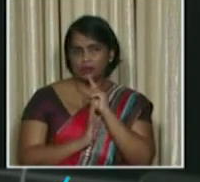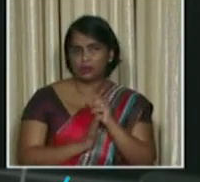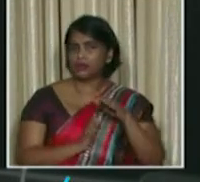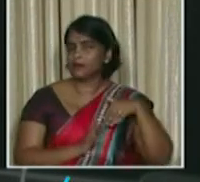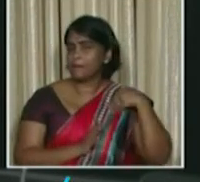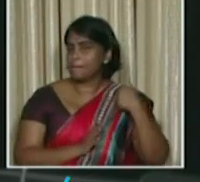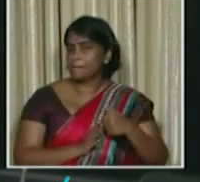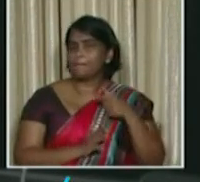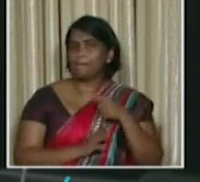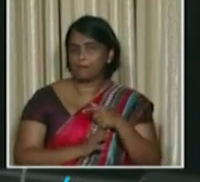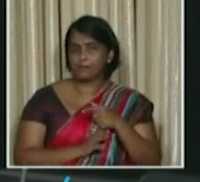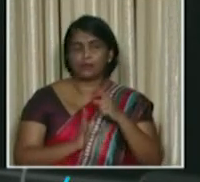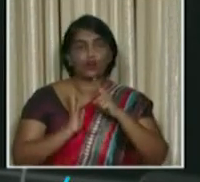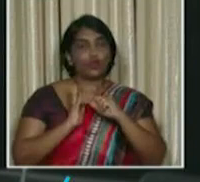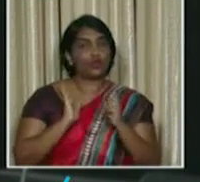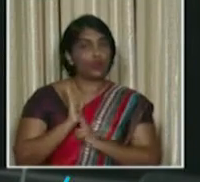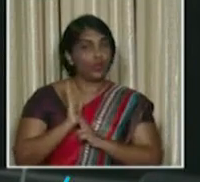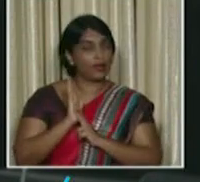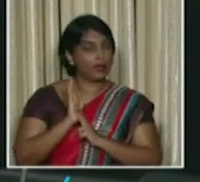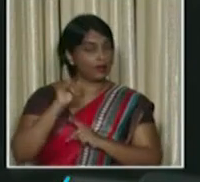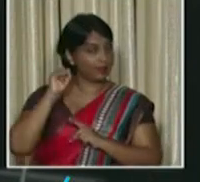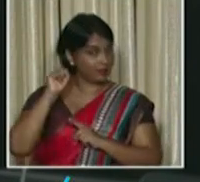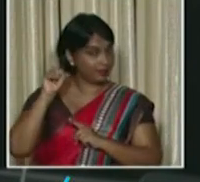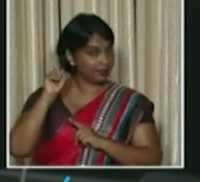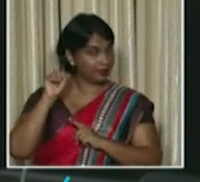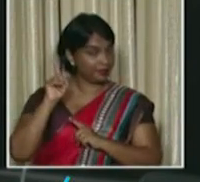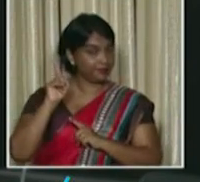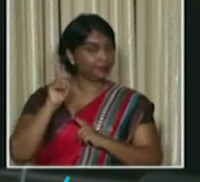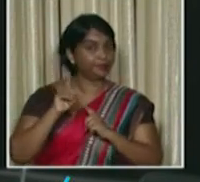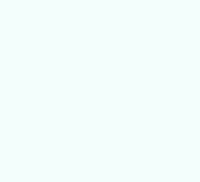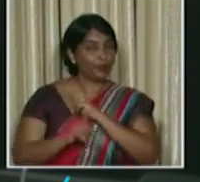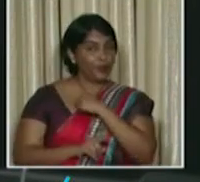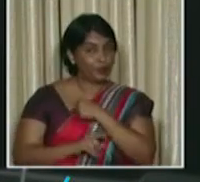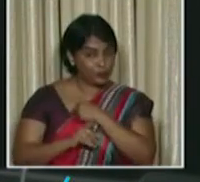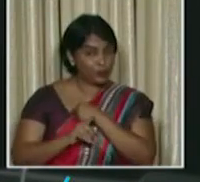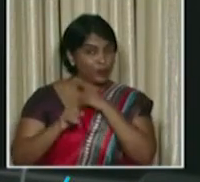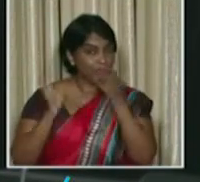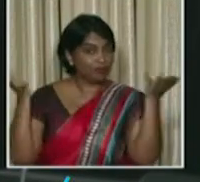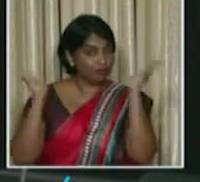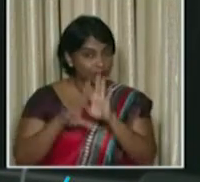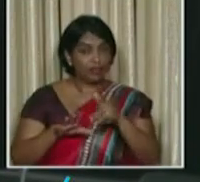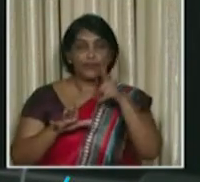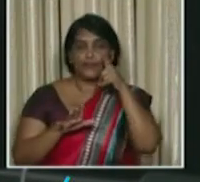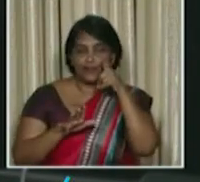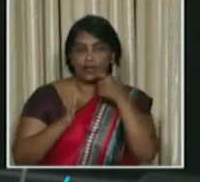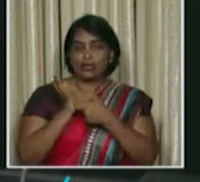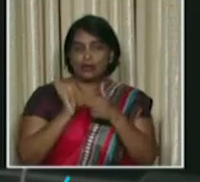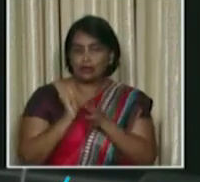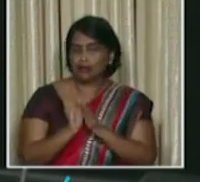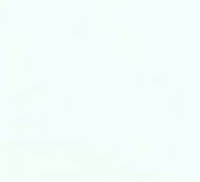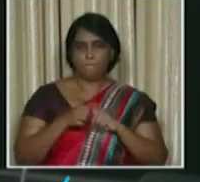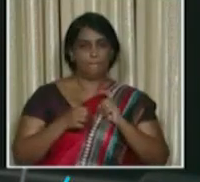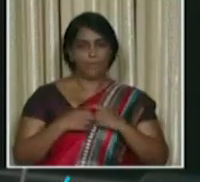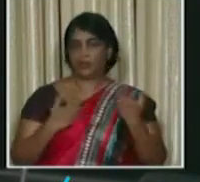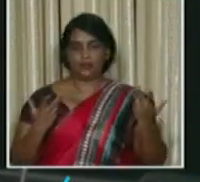ප්‍රධාන ප්‍රශ්නේ ජිනීවා මේ මානව හිමිකම් කවුන්සලයේ රැස් වෙන කාලේට මේ වගේ වීඩියෝ channel 4 නාලිකාවෙන් නිරන්තරයෙන්ම